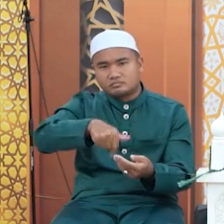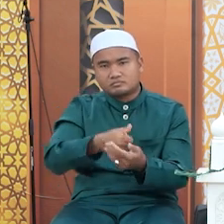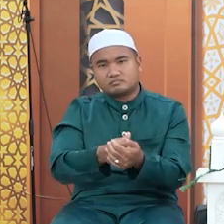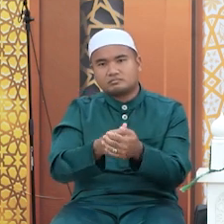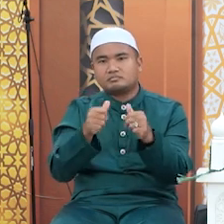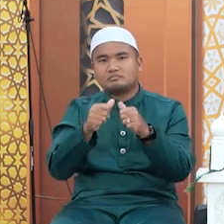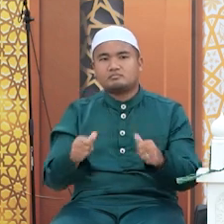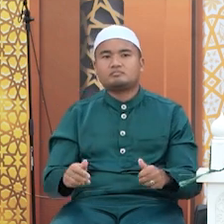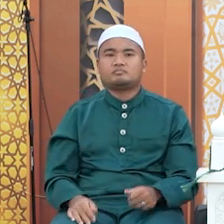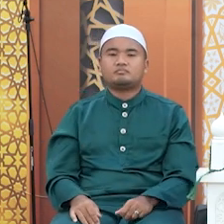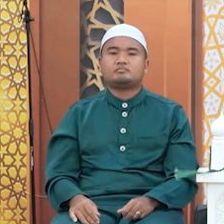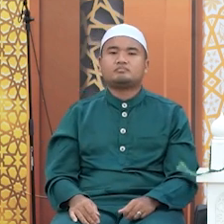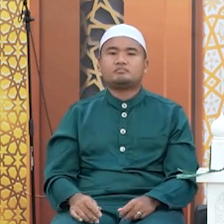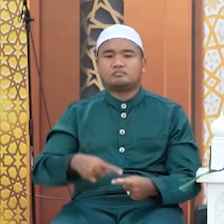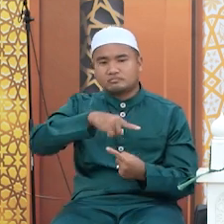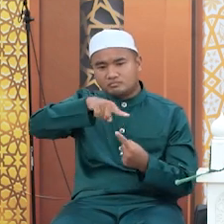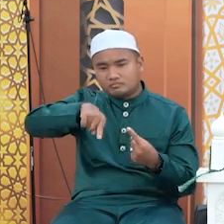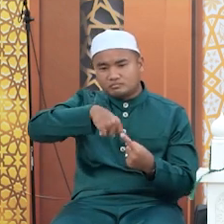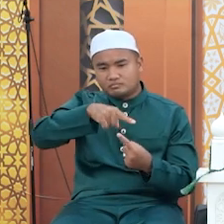Bila Allah menggunakan sirah